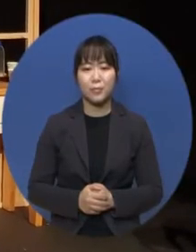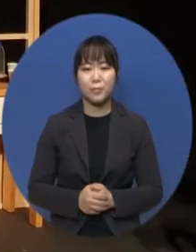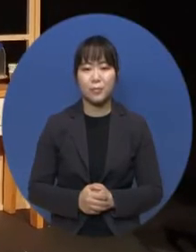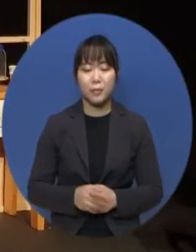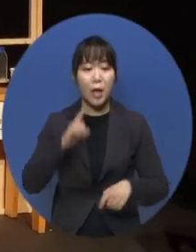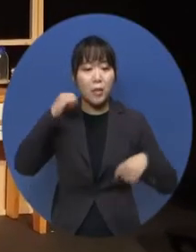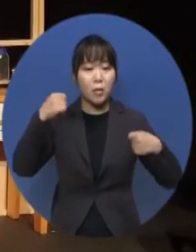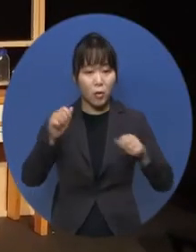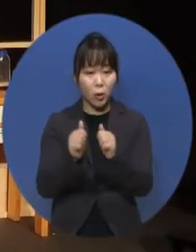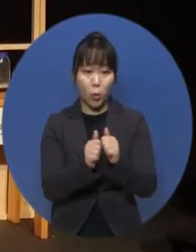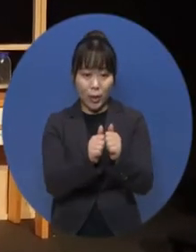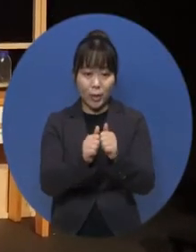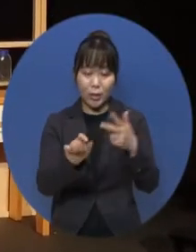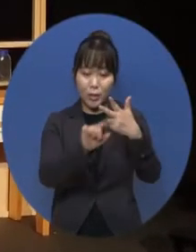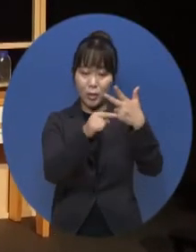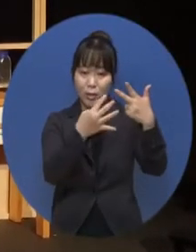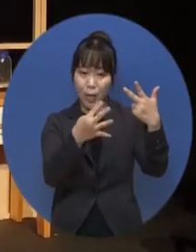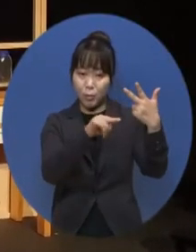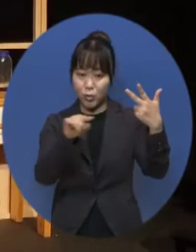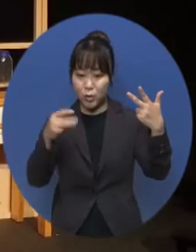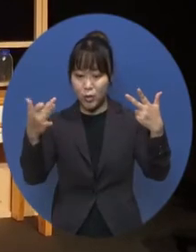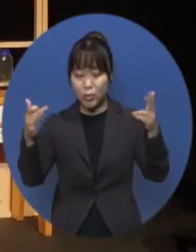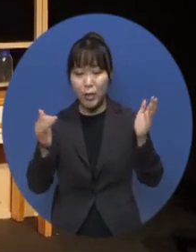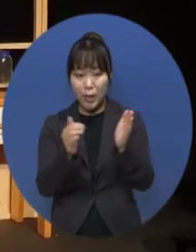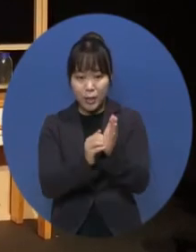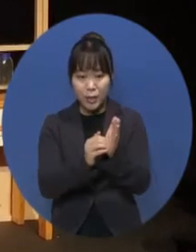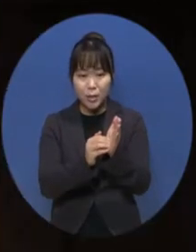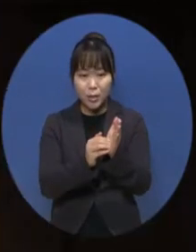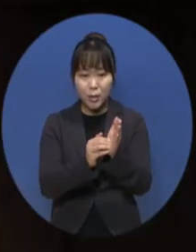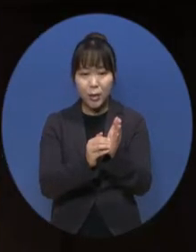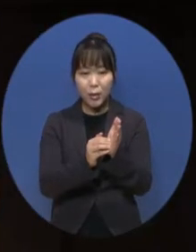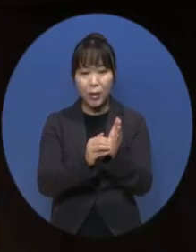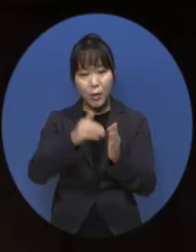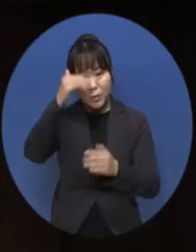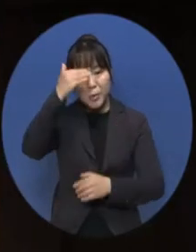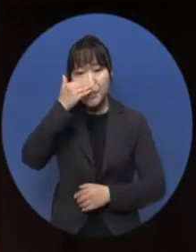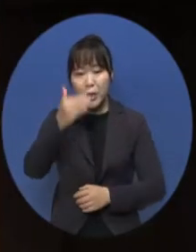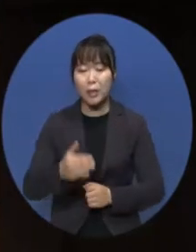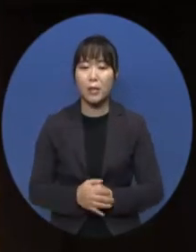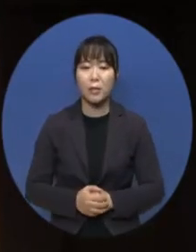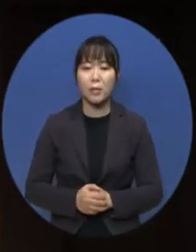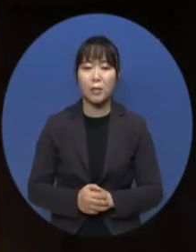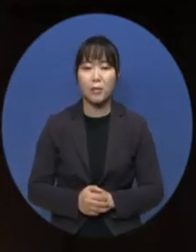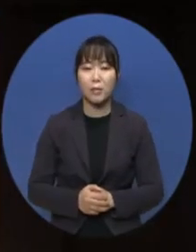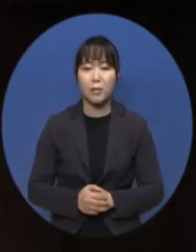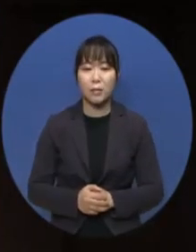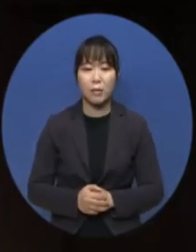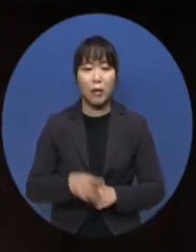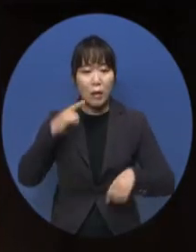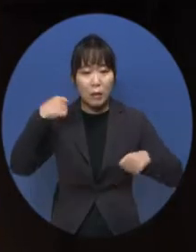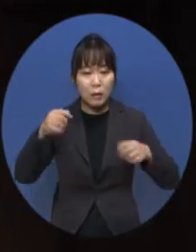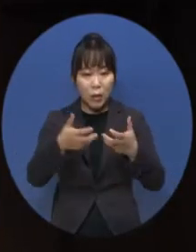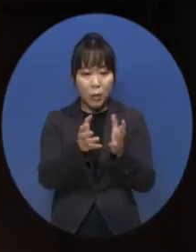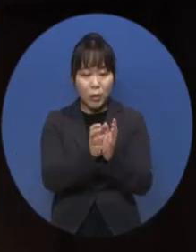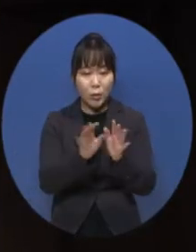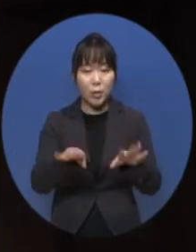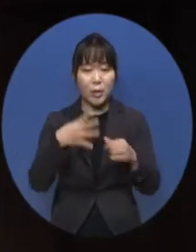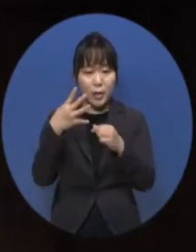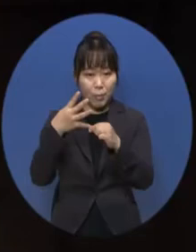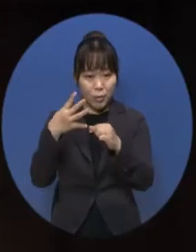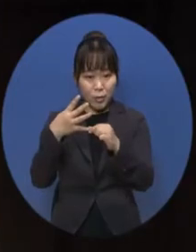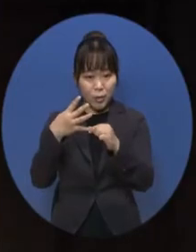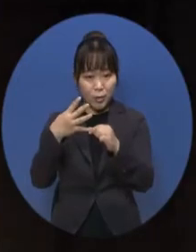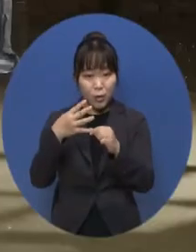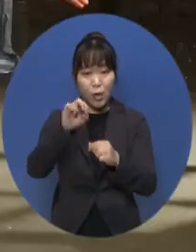연극 동행이 7월 4일부터 19일까지 우리 곁으로 찾아옵니다. 극단원의 네 번째 공연인 이